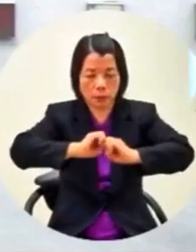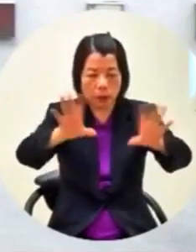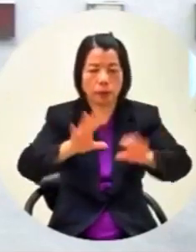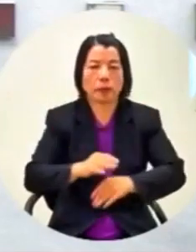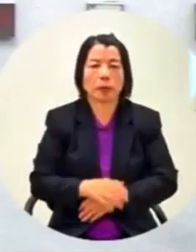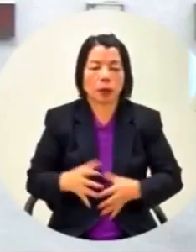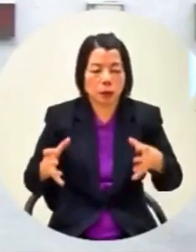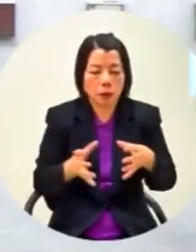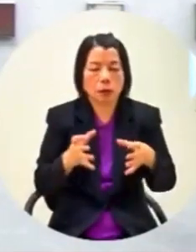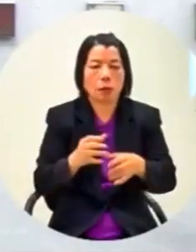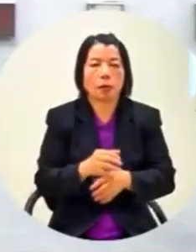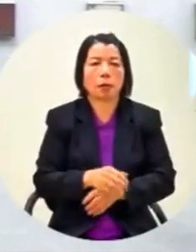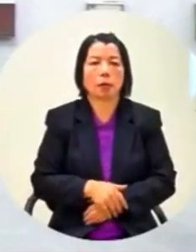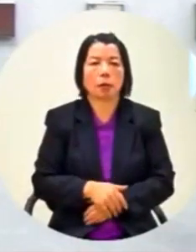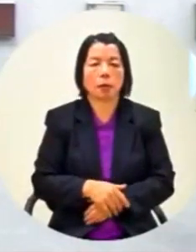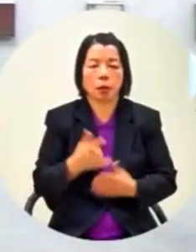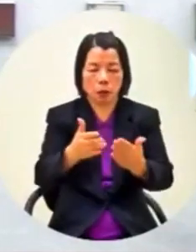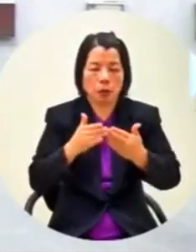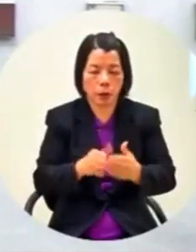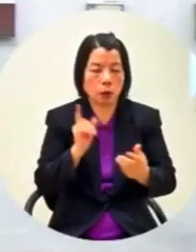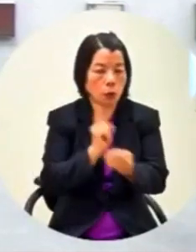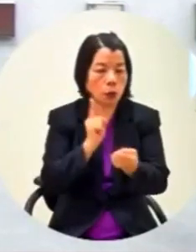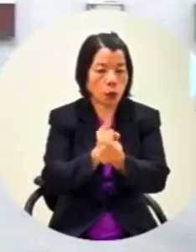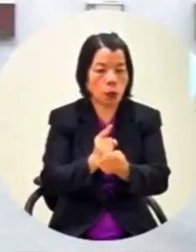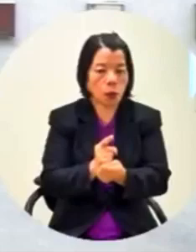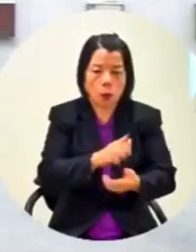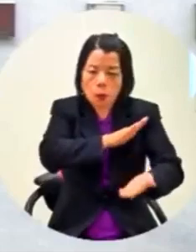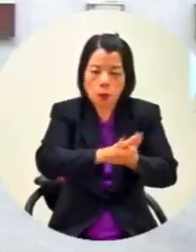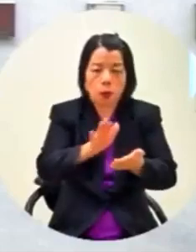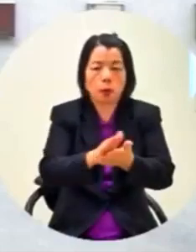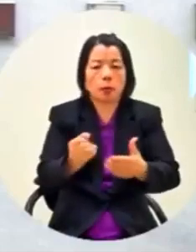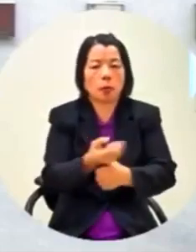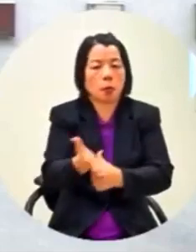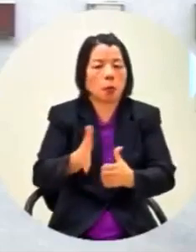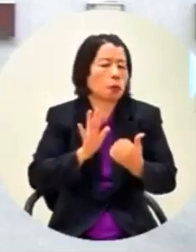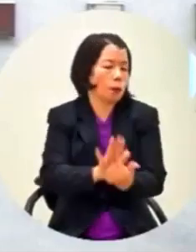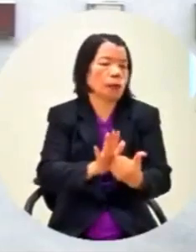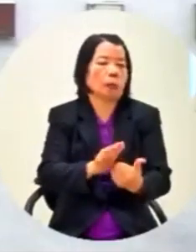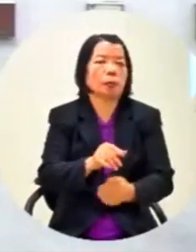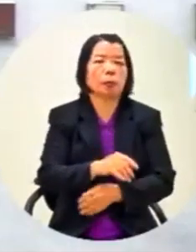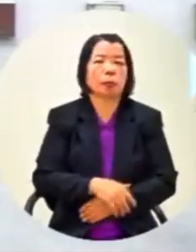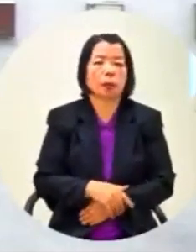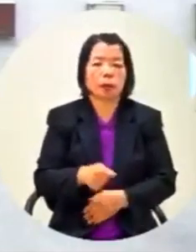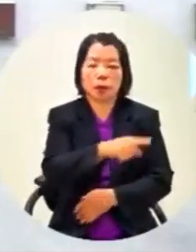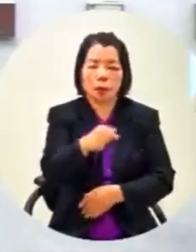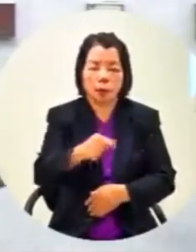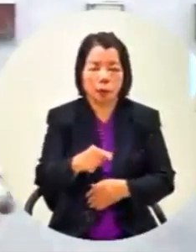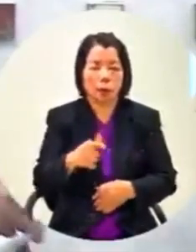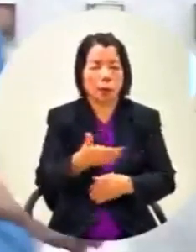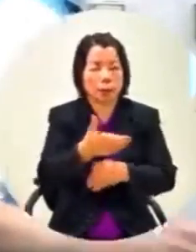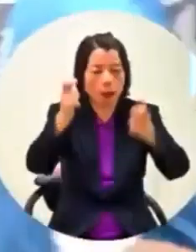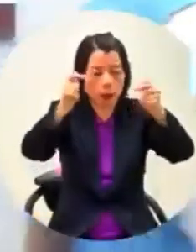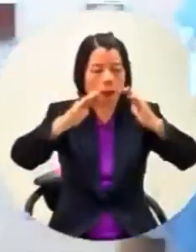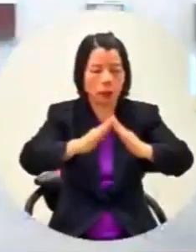起来击败疫情，迎接更美好的高雄。谢谢大家，谢谢。